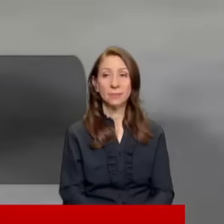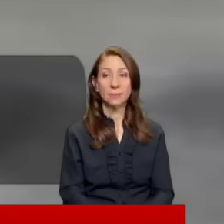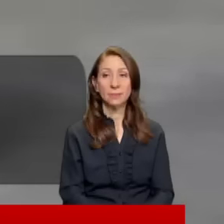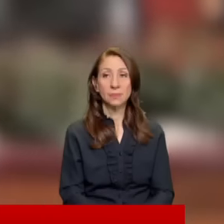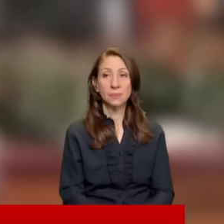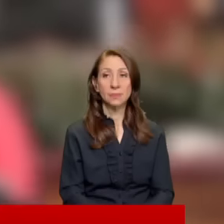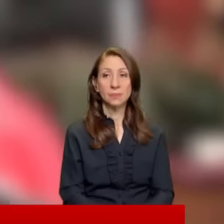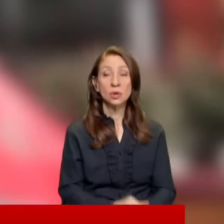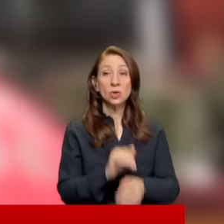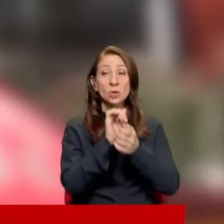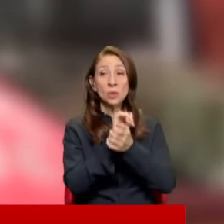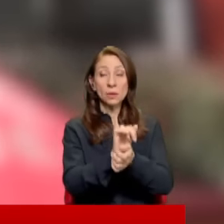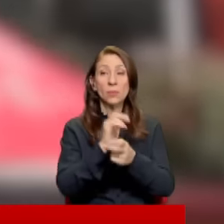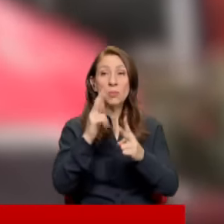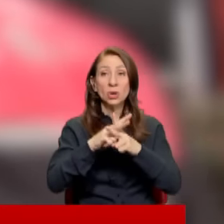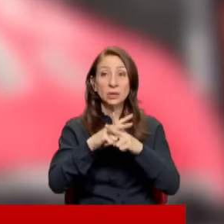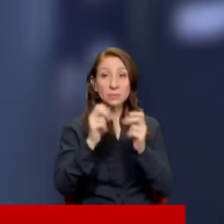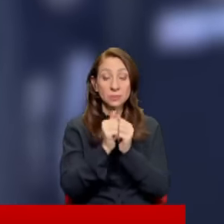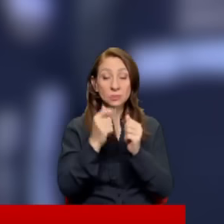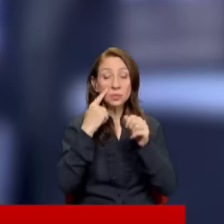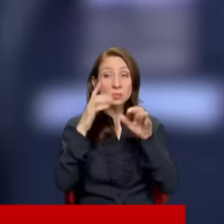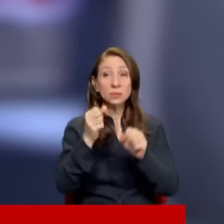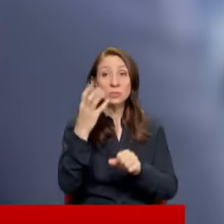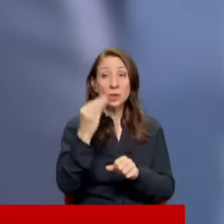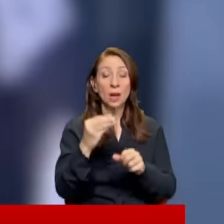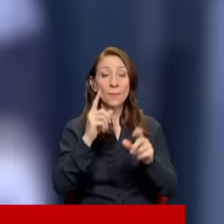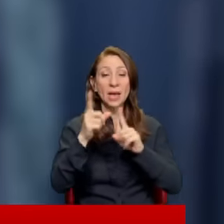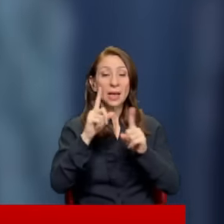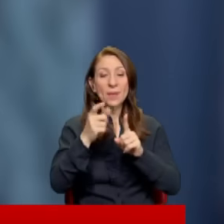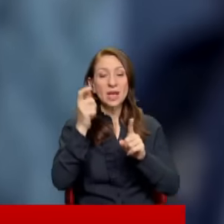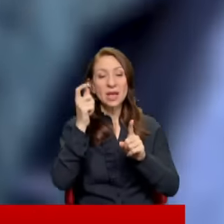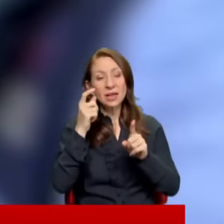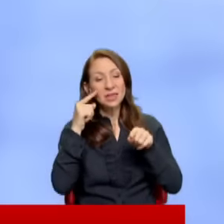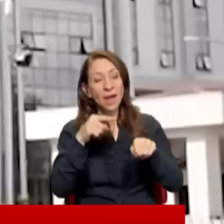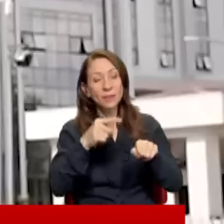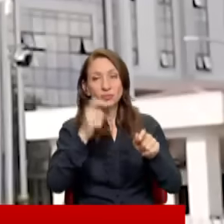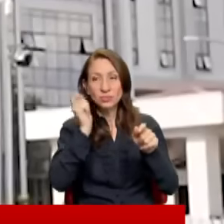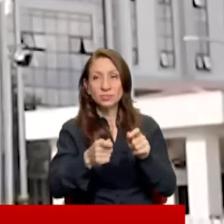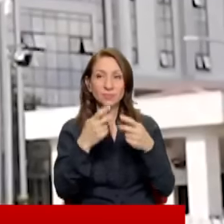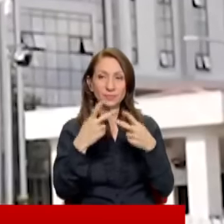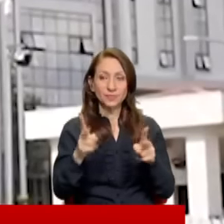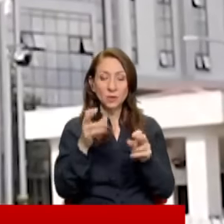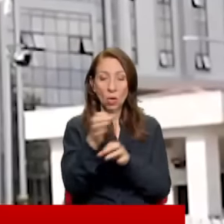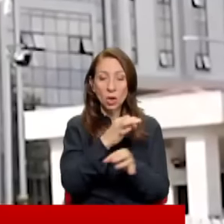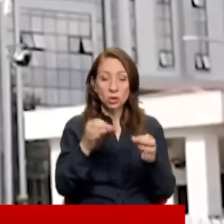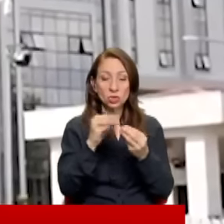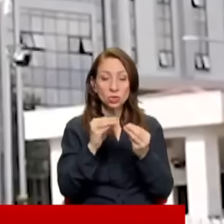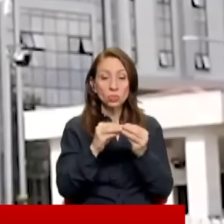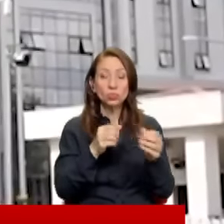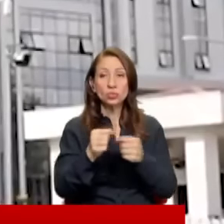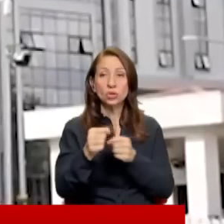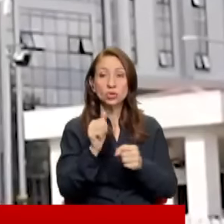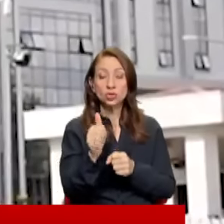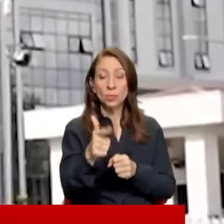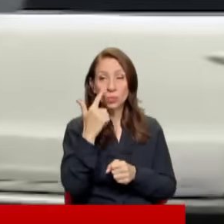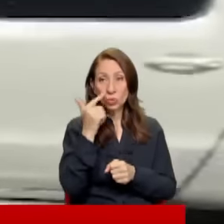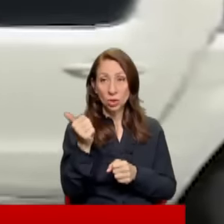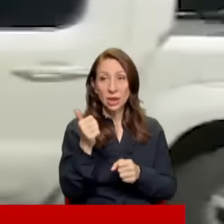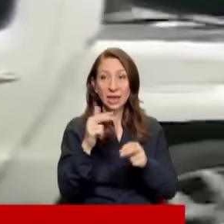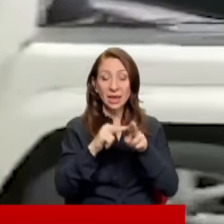Sen tutuklanan polislerle birlikte gözaltına alınan adli kontrol şartıyla serbest bırakılan organize suçlarla mücadele Şube